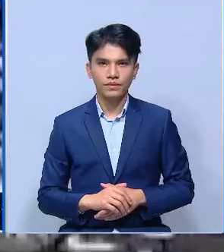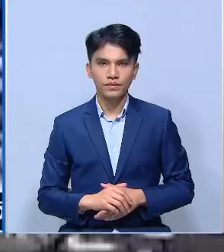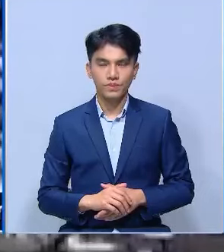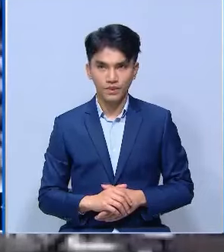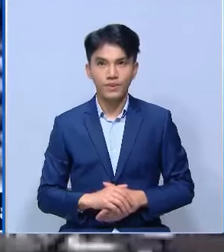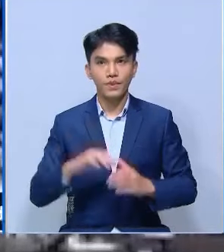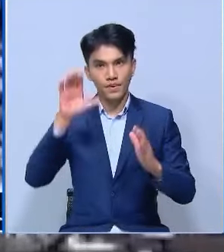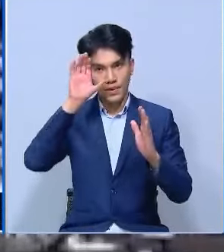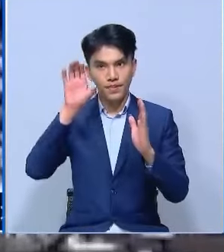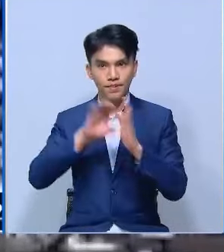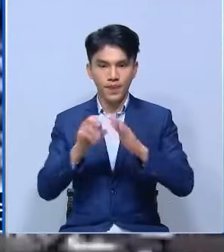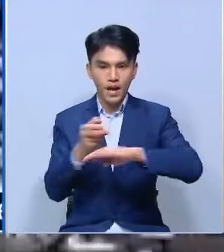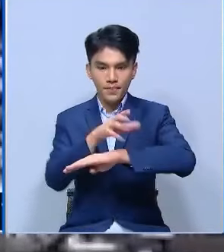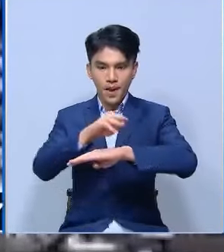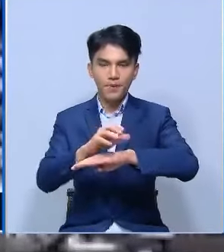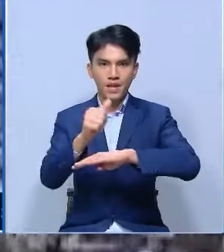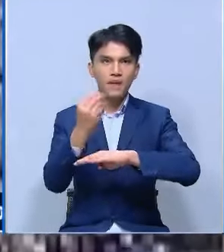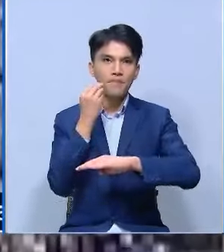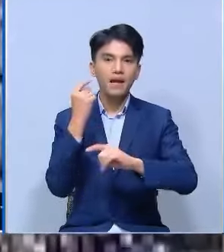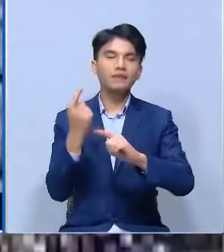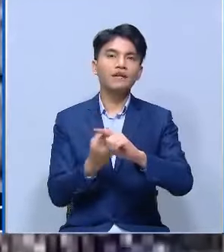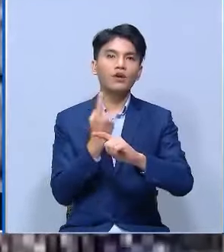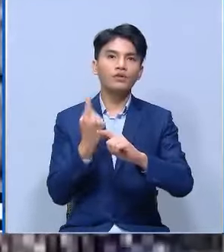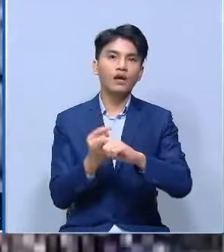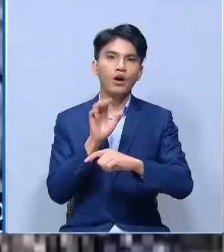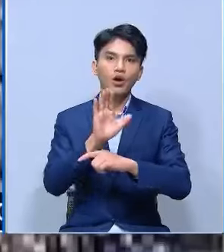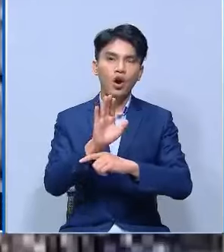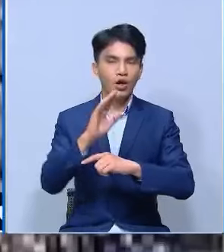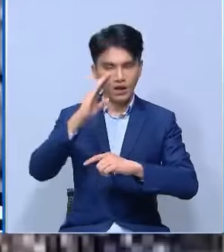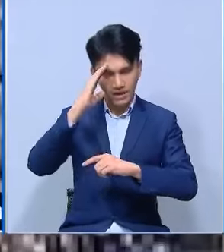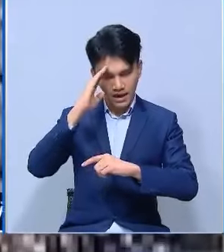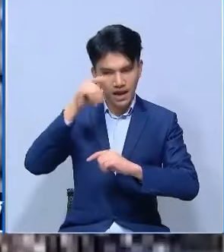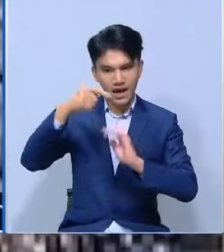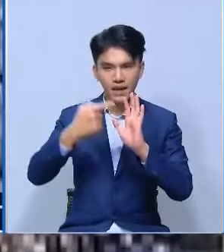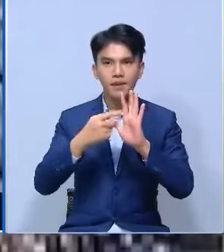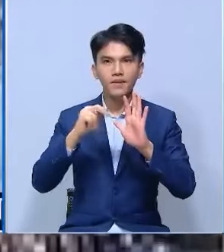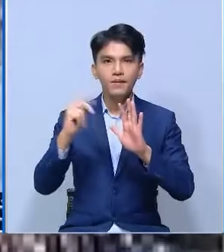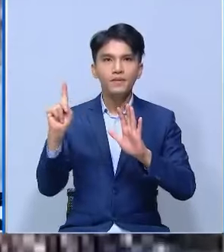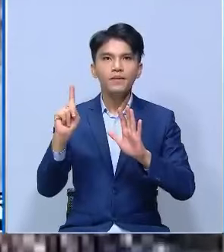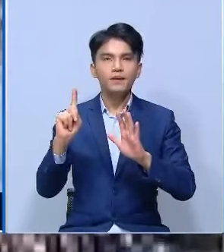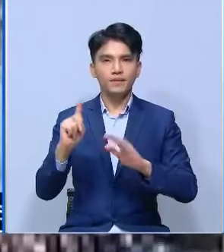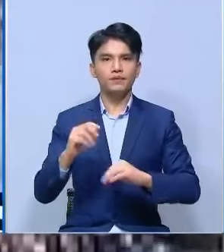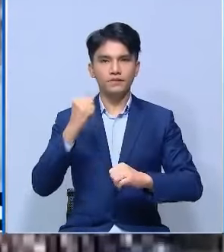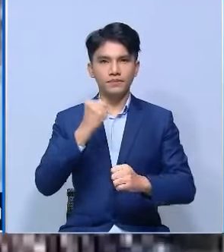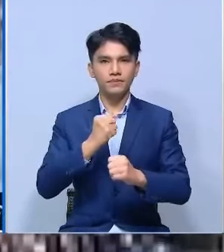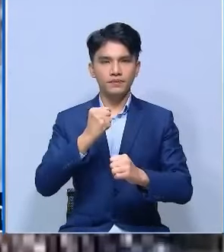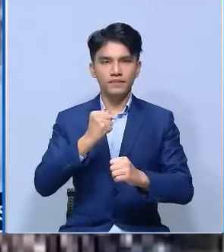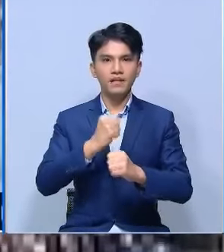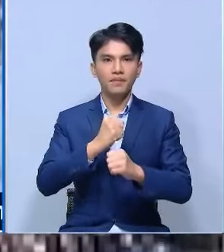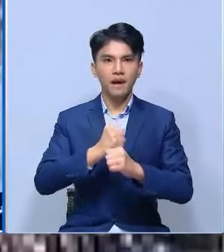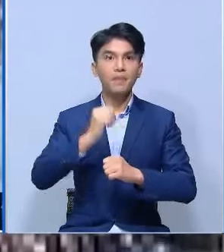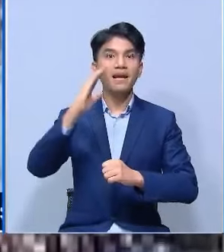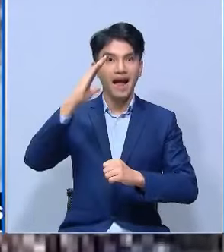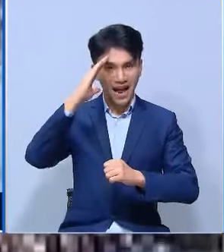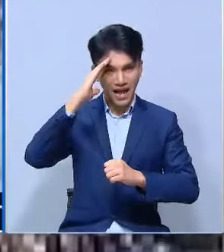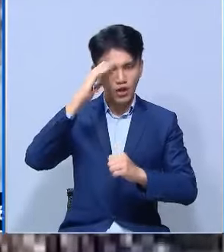เป็นภาพวงจรปิดนะคะที่บ้านเช่าของนายพลทหารทันเทพซึ่งก็เป็นพลทหารค่ายแห่งหนึ่งที่จังหวัดบุรีรัมย์ค่ะ